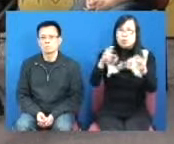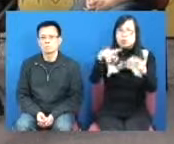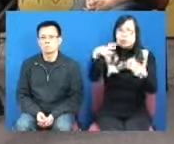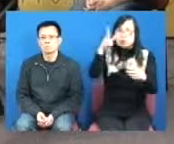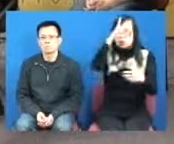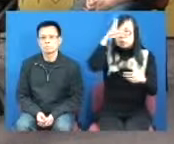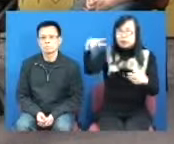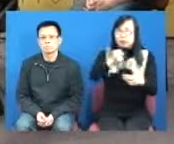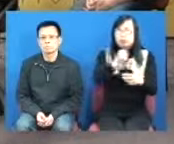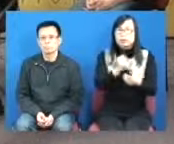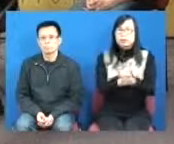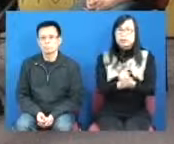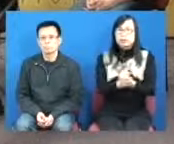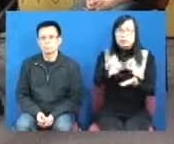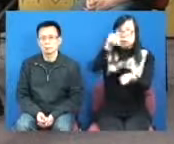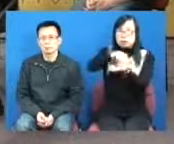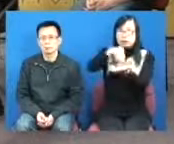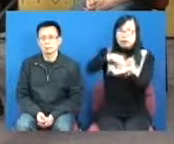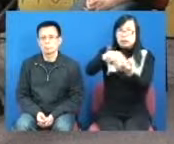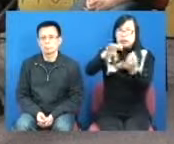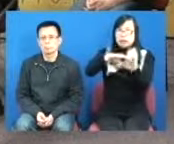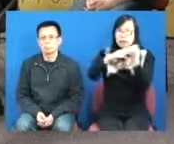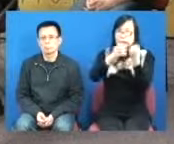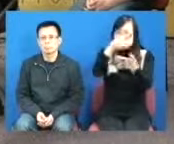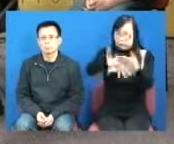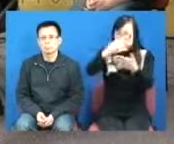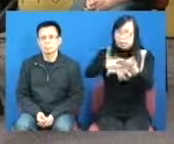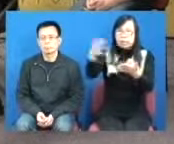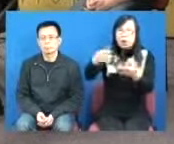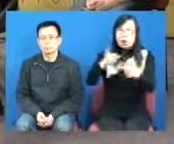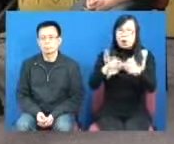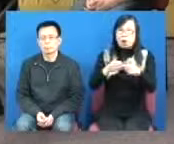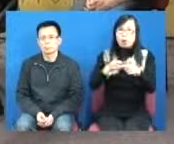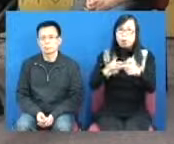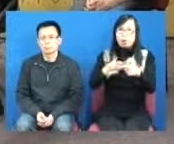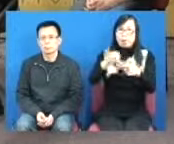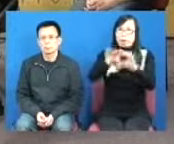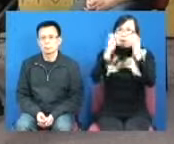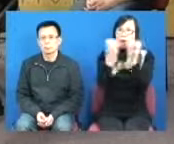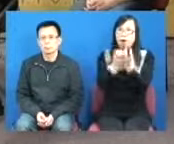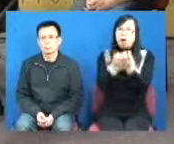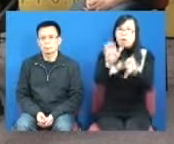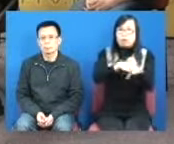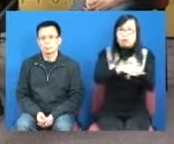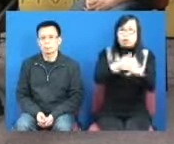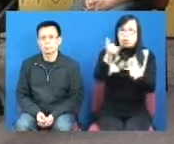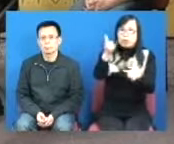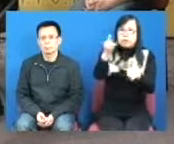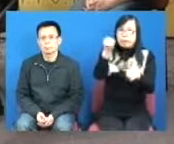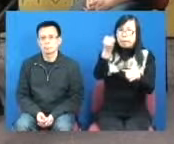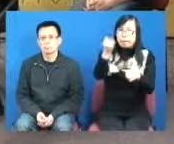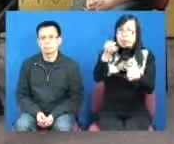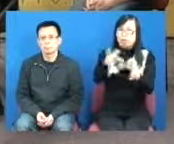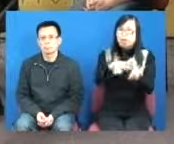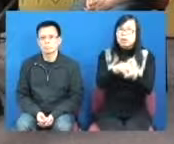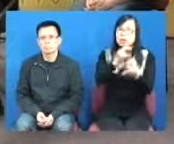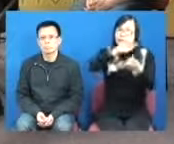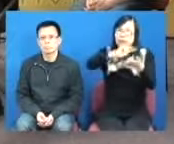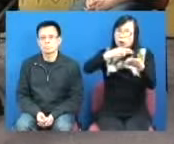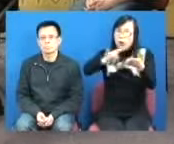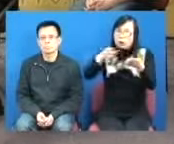也有八百去做千二即是落實這個條例我們公民黨就放了60個修訂進去做甚麼